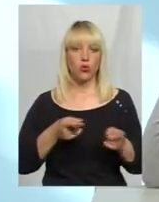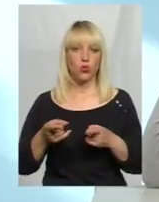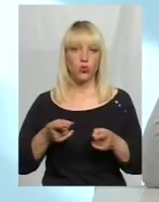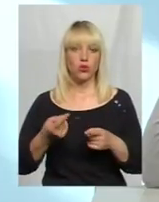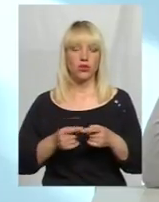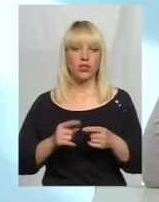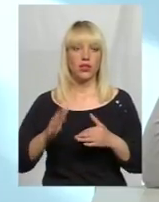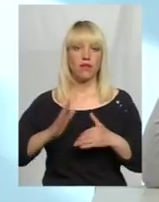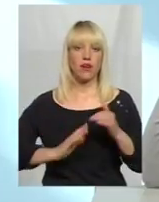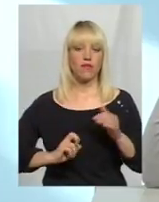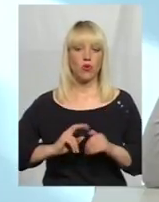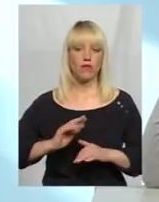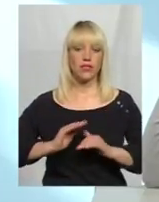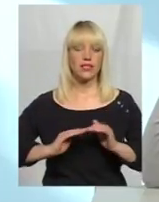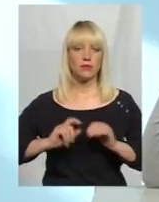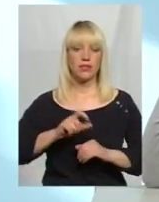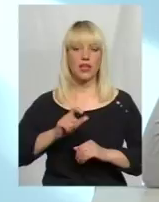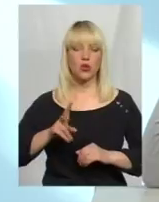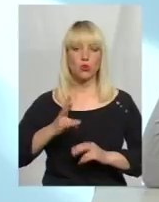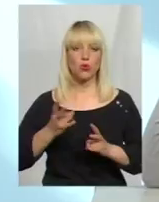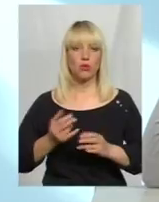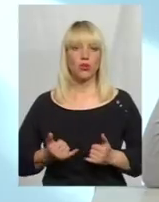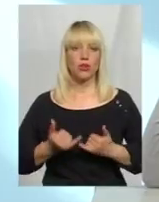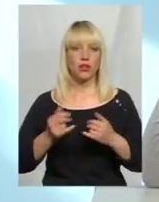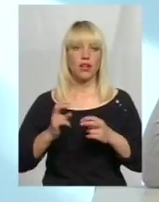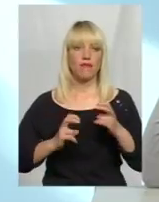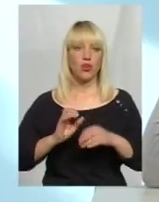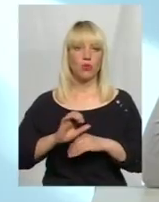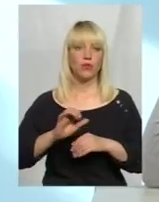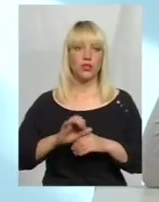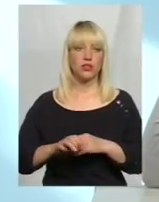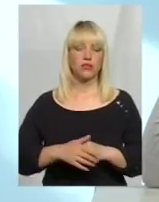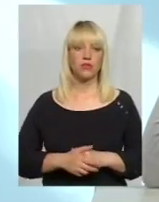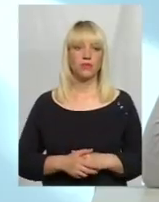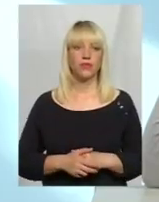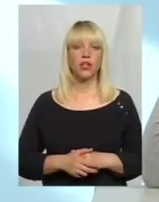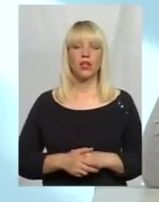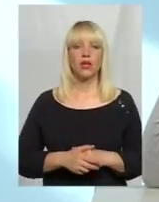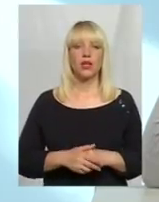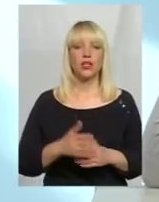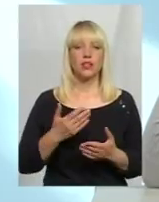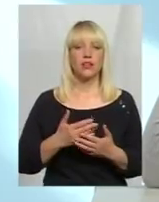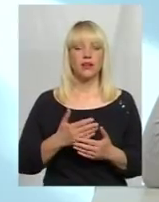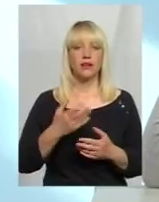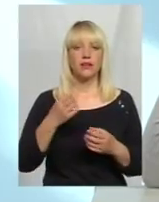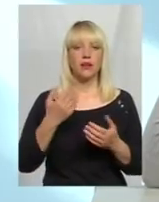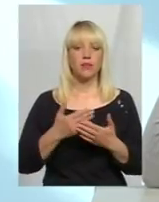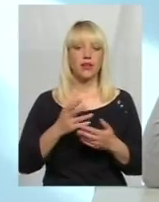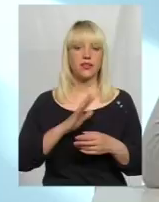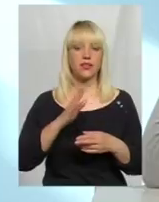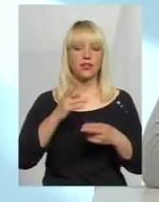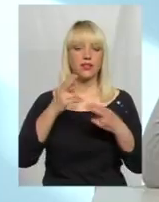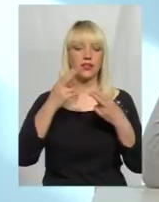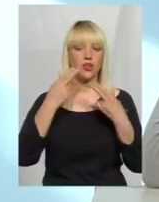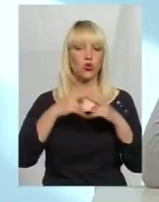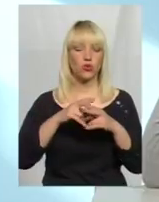спеціалістів кваліфікованих, котрі потрібні для виробництва. Навіть і для того, котре є, я вже не кажу там технологічно нового,